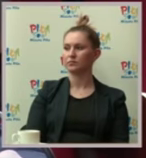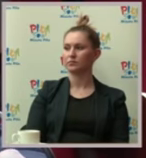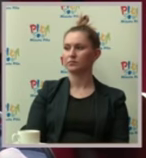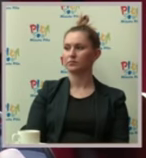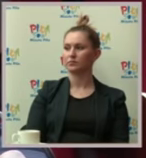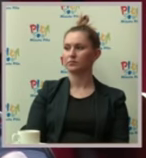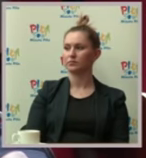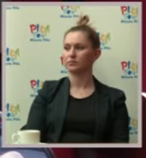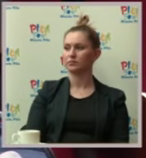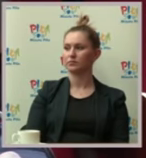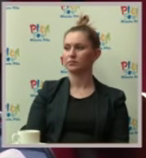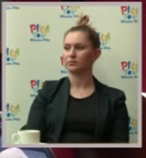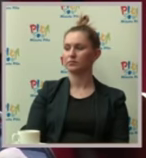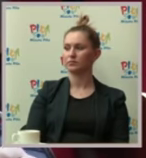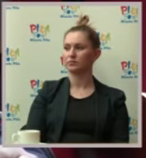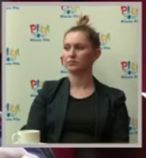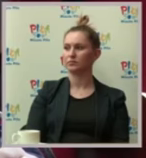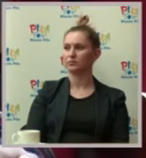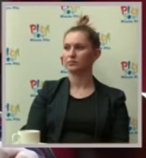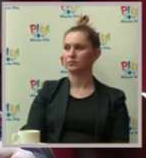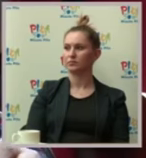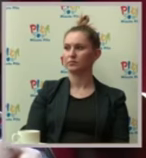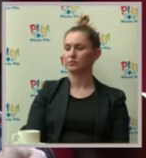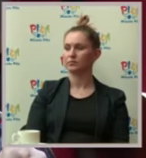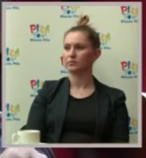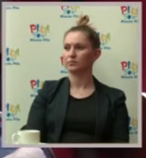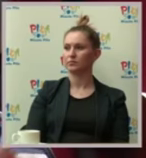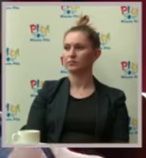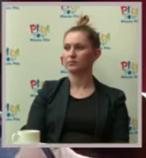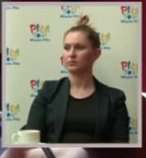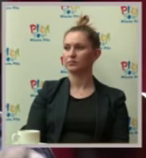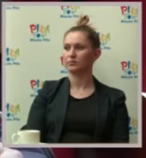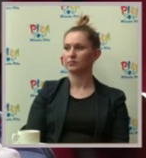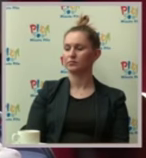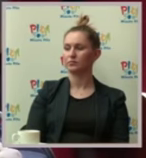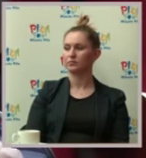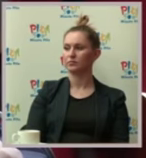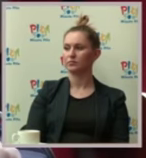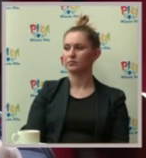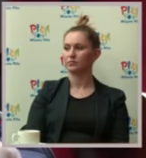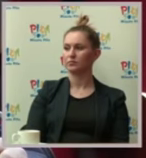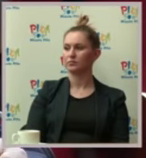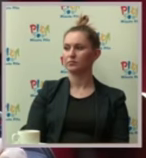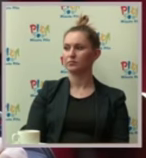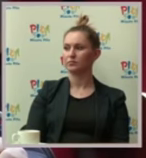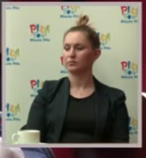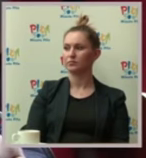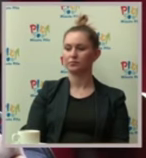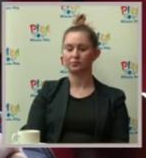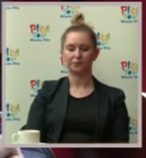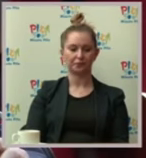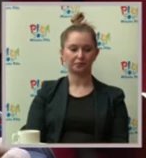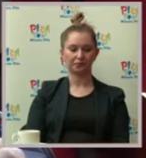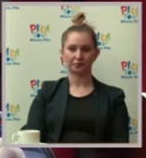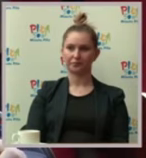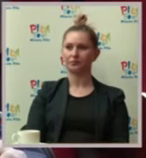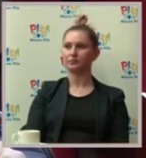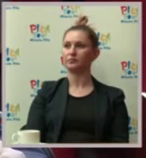niepotrzebne zamieszanie, a my ze swojej strony też trzeba pamiętać, jesteśmy kontrolowani, w związku z tym,